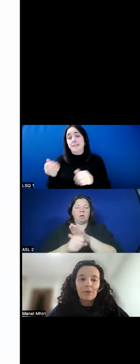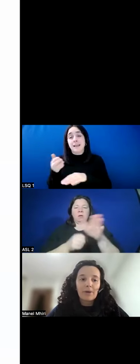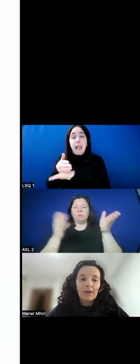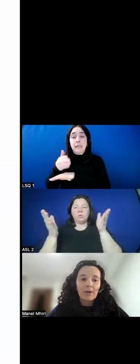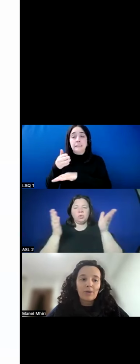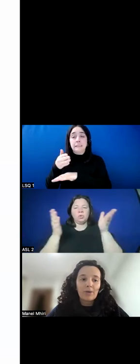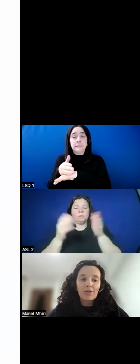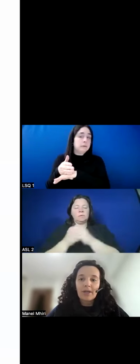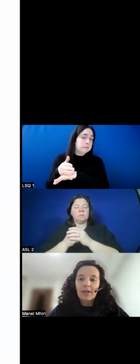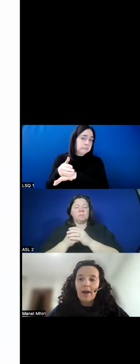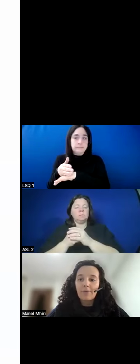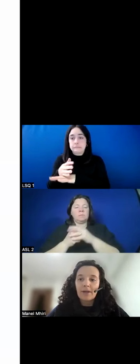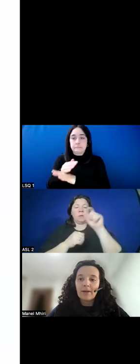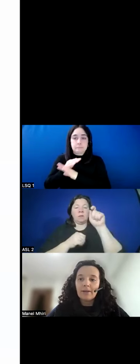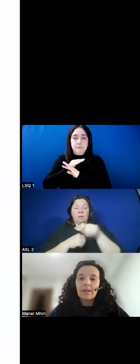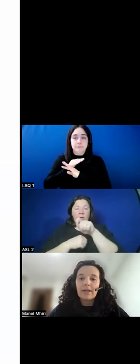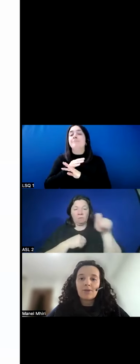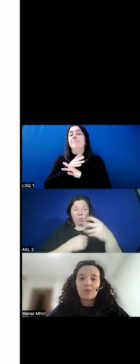de services.